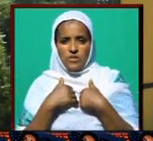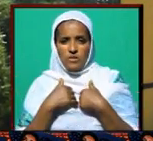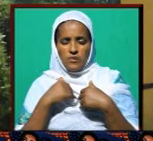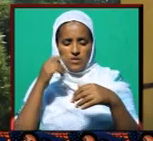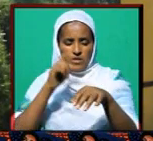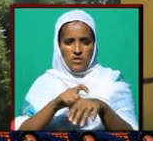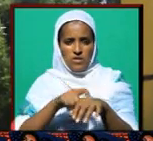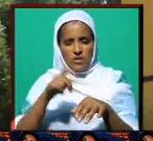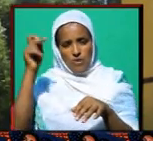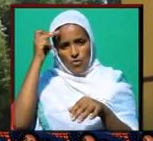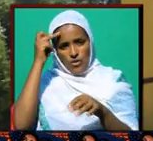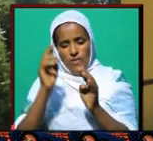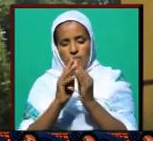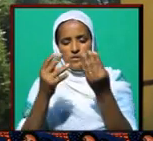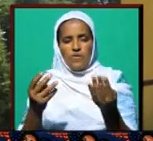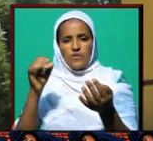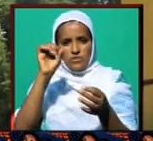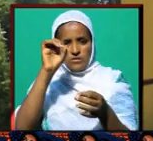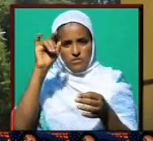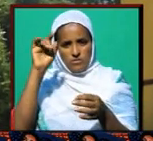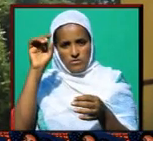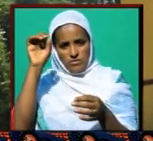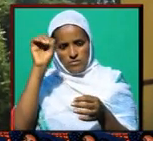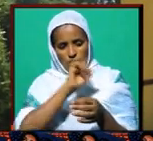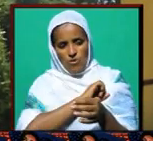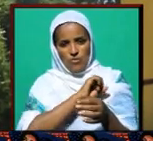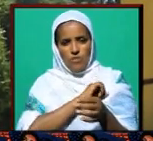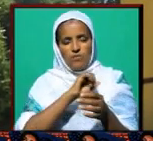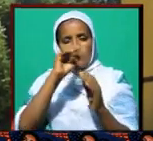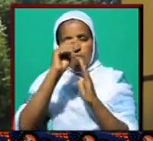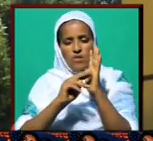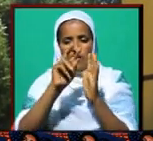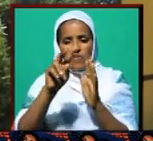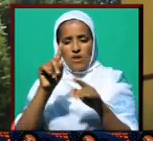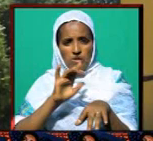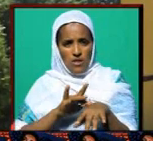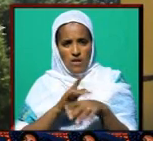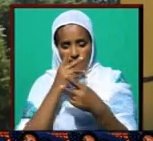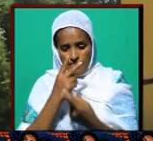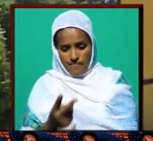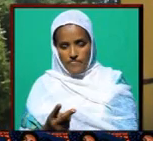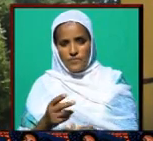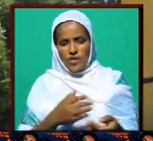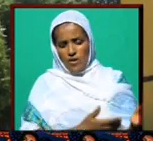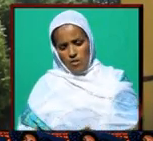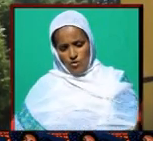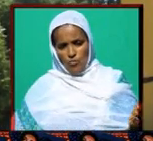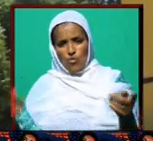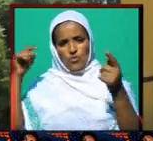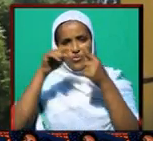ሳይለቅለት ባለበት ወቅት ዳዊት በዚህ በመጽሐፈ ሳሙኤል ቀዳማዊ ምዕራፍ 21 ላይ